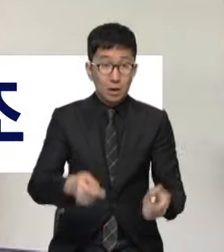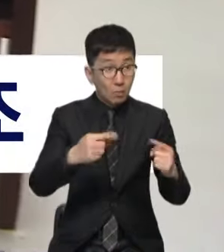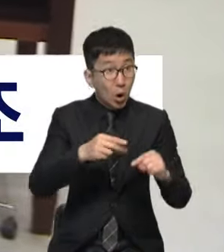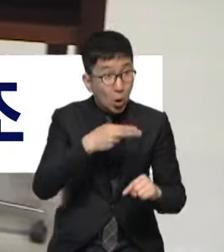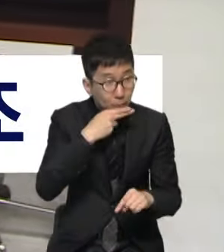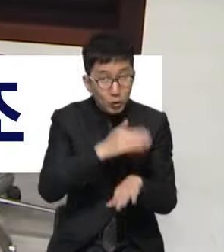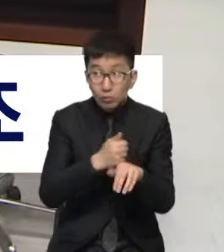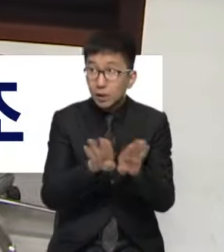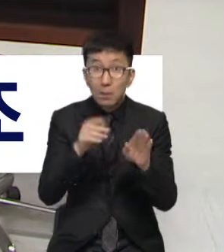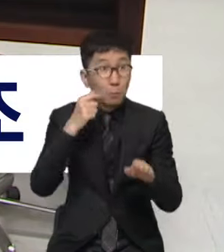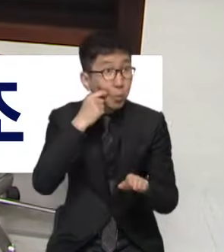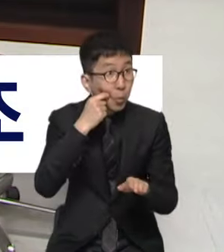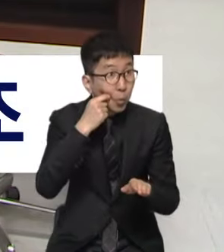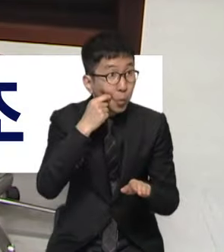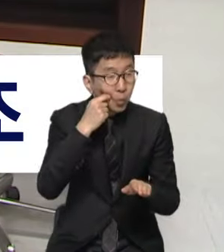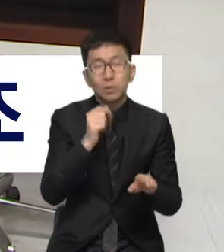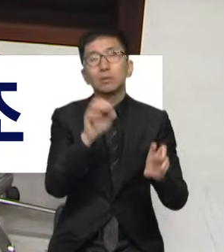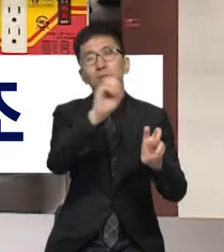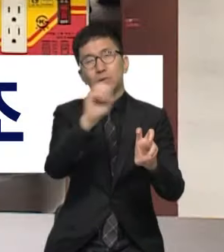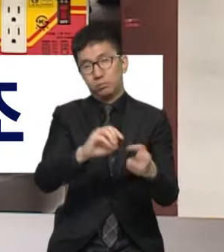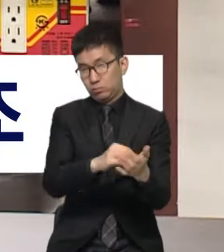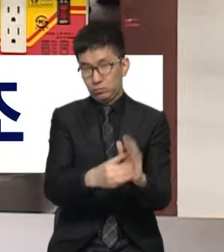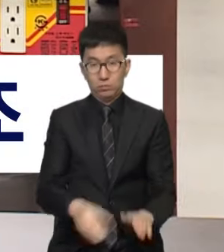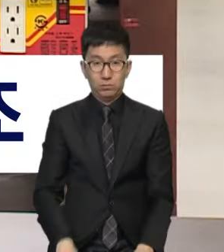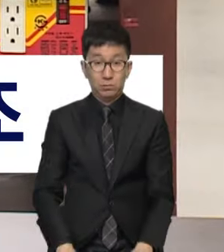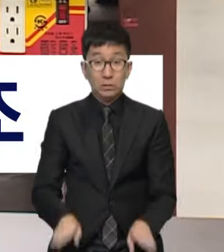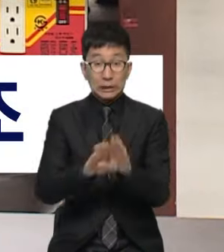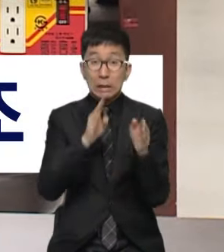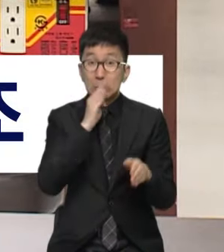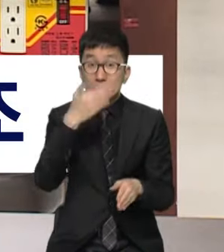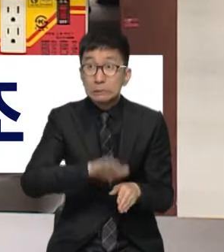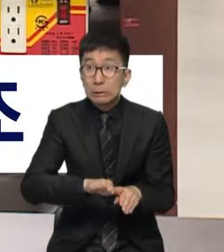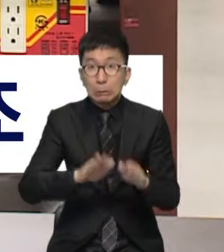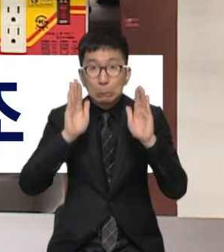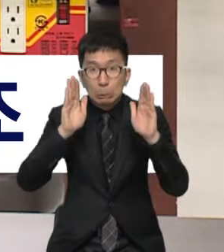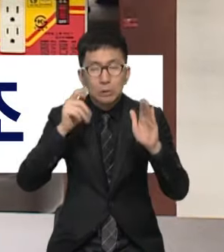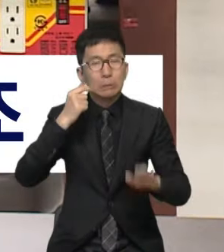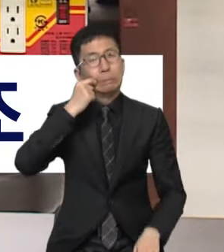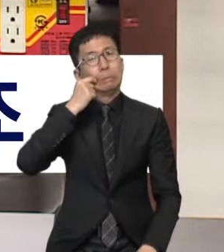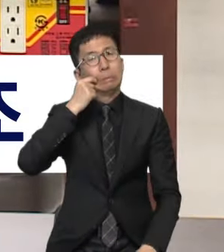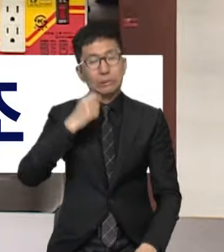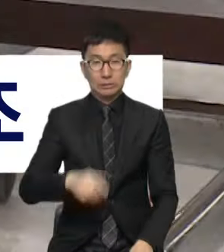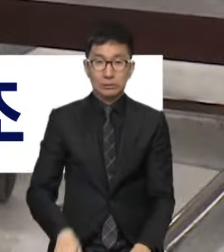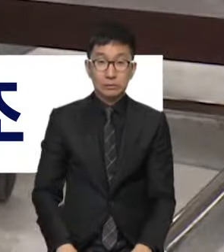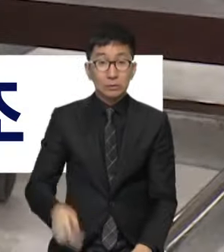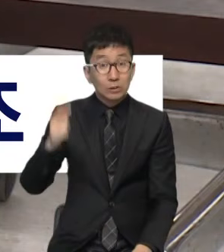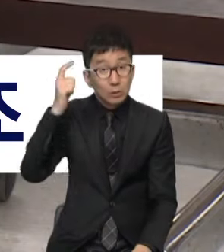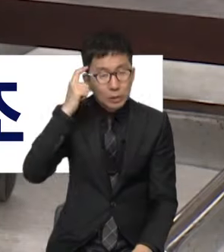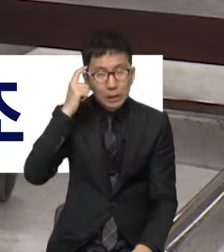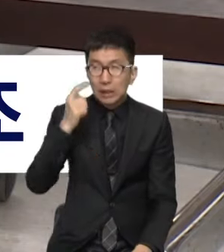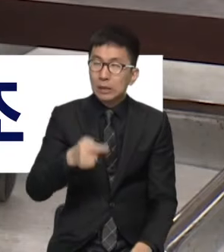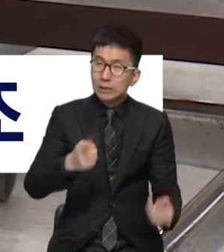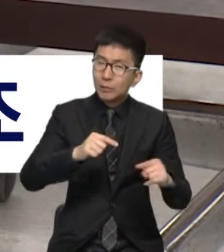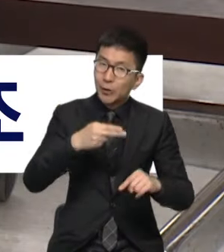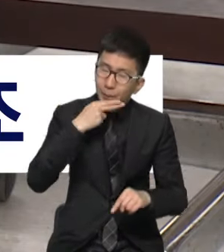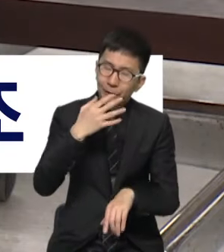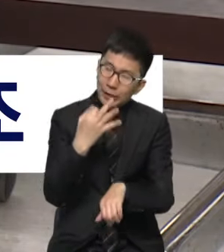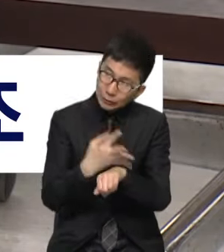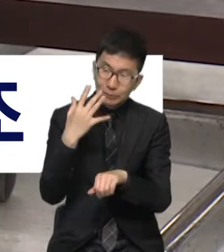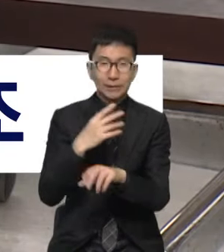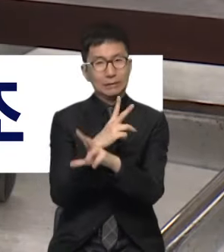전체 20%나 됩니다. 개강한 학교도 통상적인 수업은 어려운 실정입니다. 대부분 온라인 수업을 진행하고